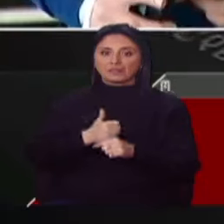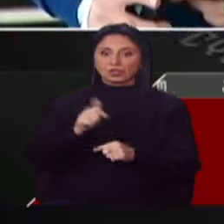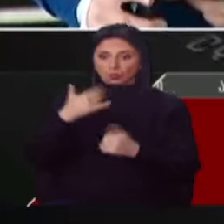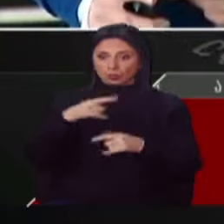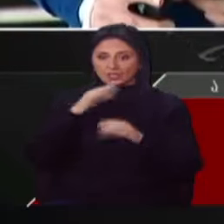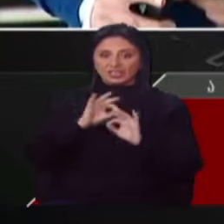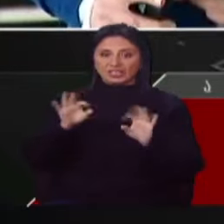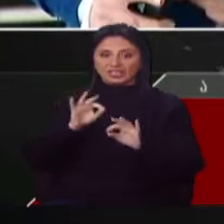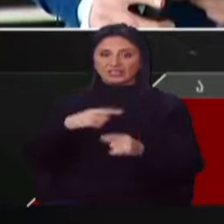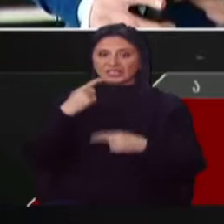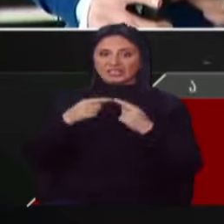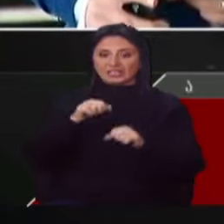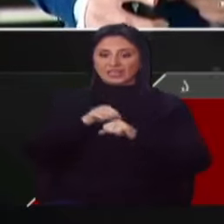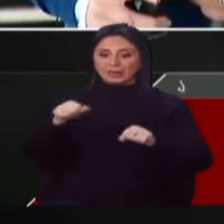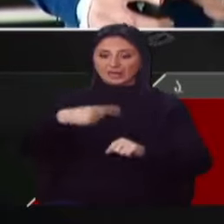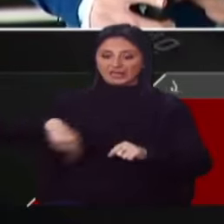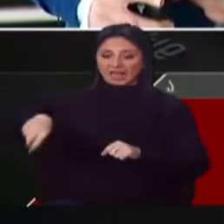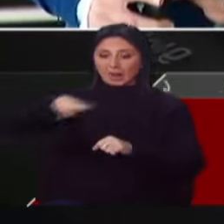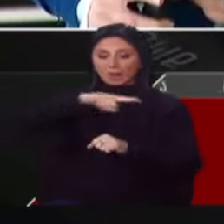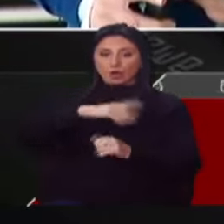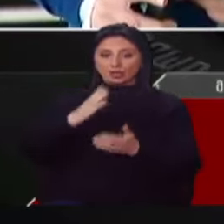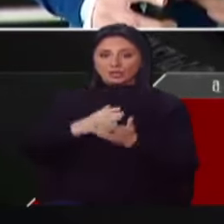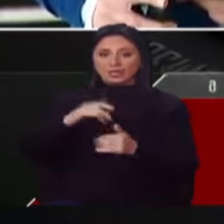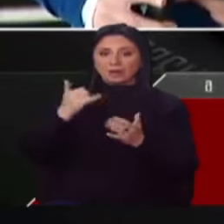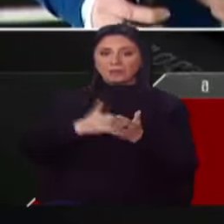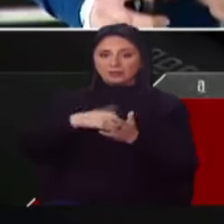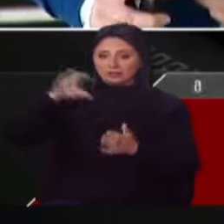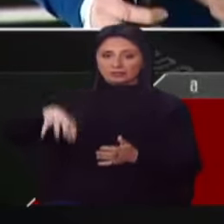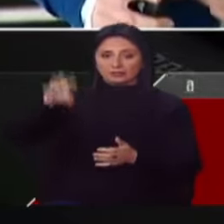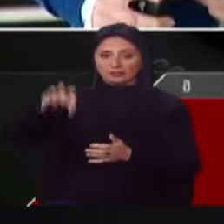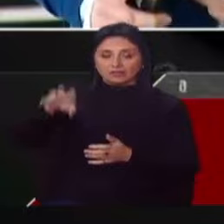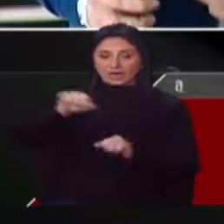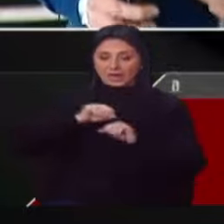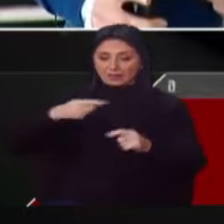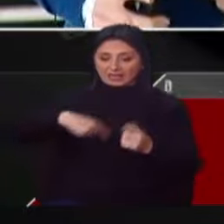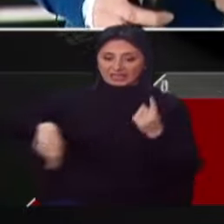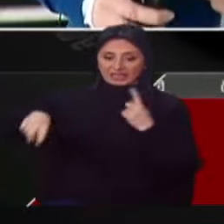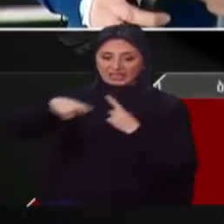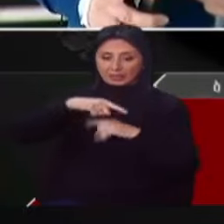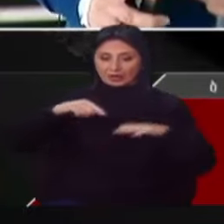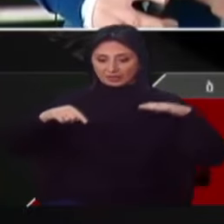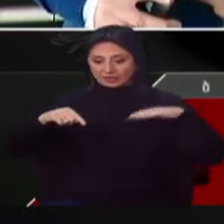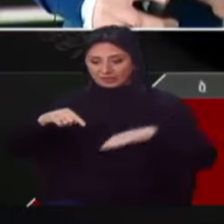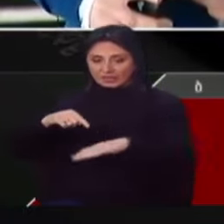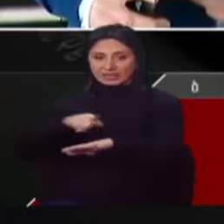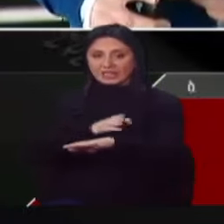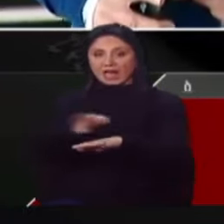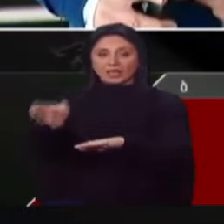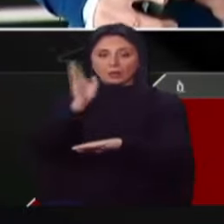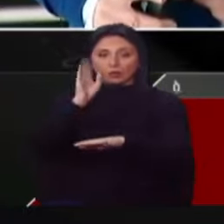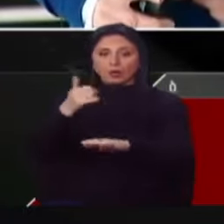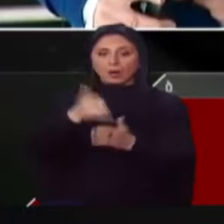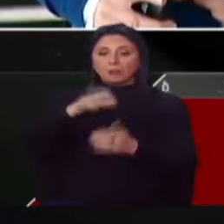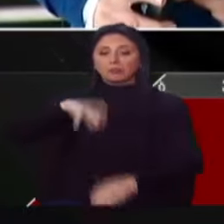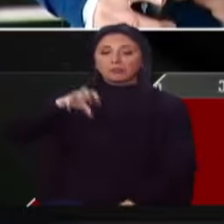shen uge aghnishne, saubaria Gmirta Moednis mimdebari teritoriaze da zoret Gmirta Moednidan sanapiros chamsrol gzaze moxteba.